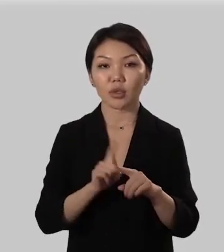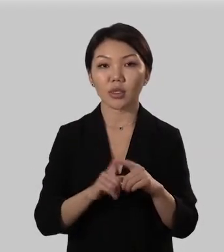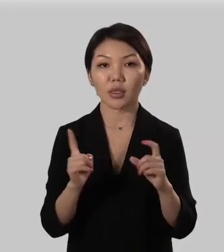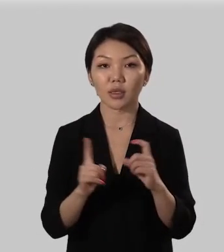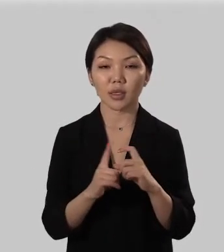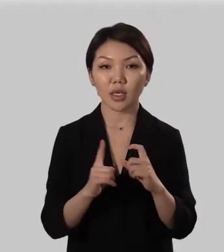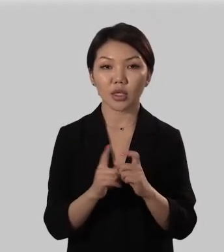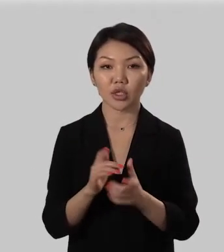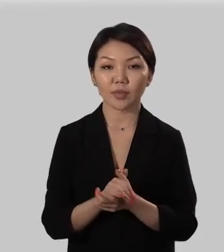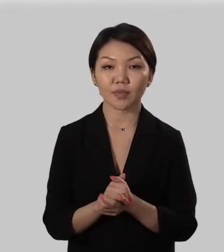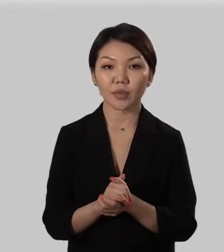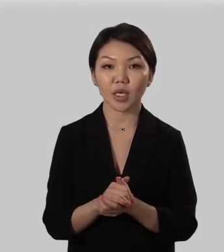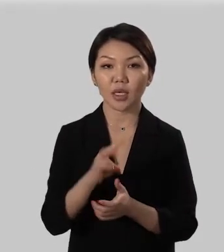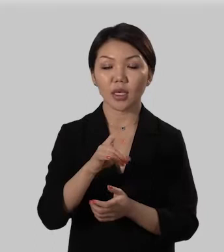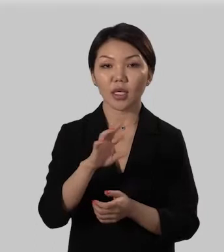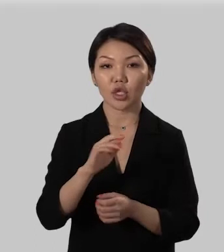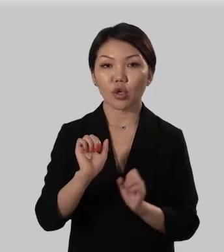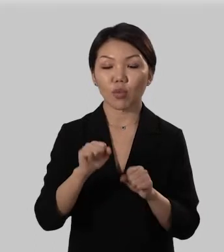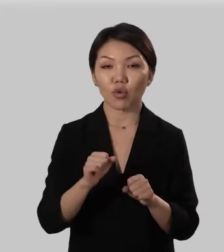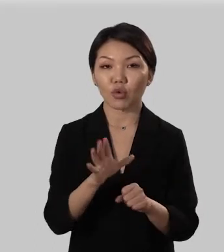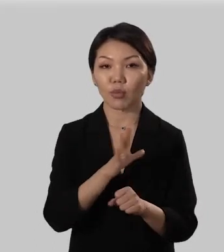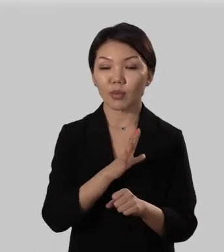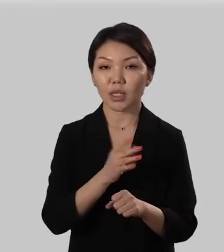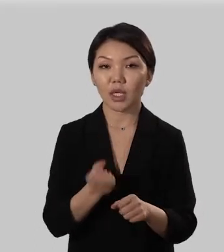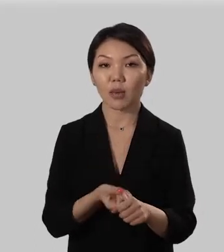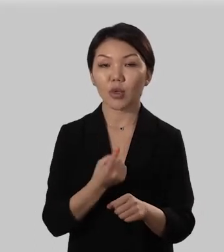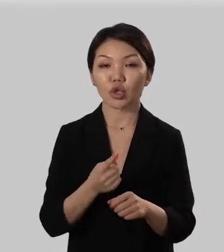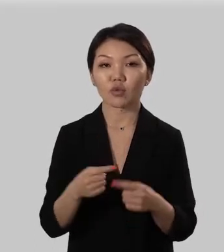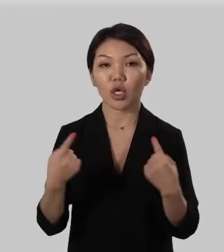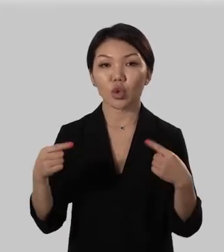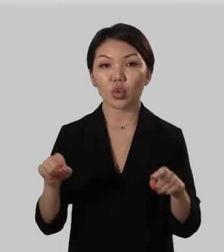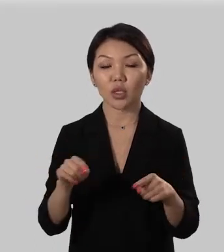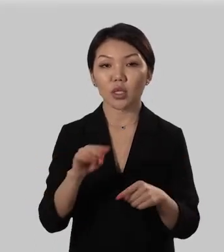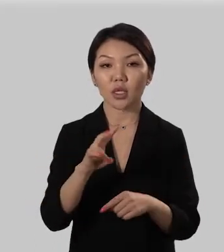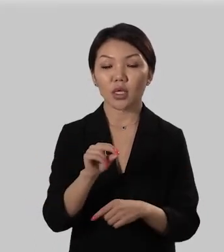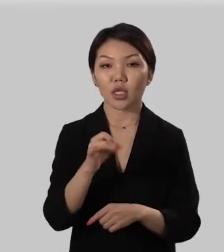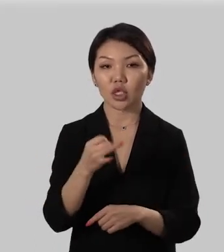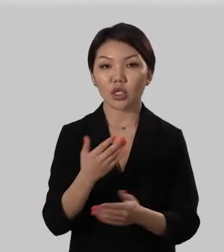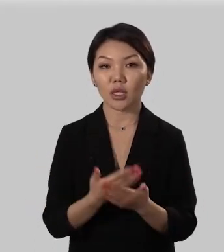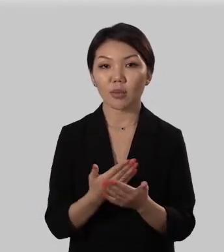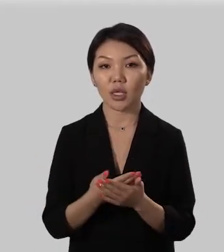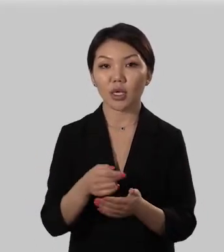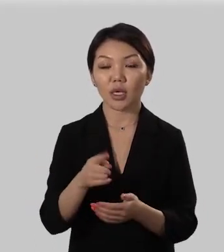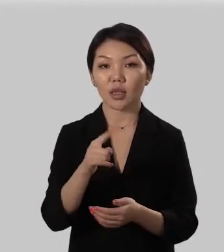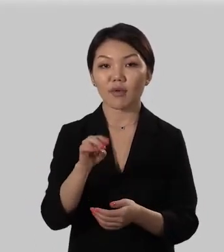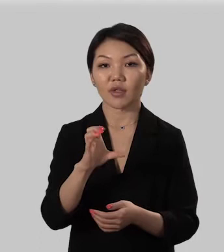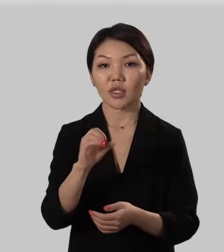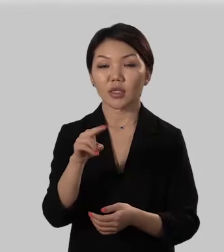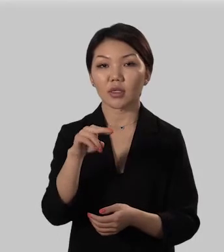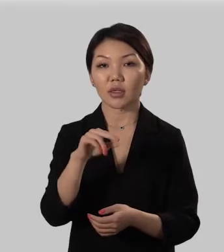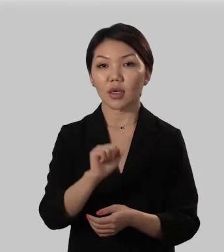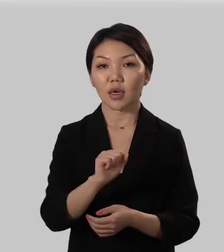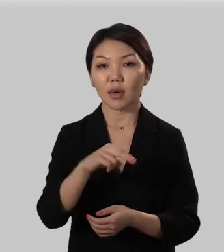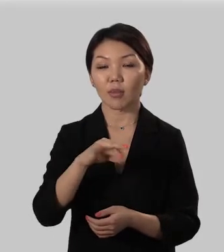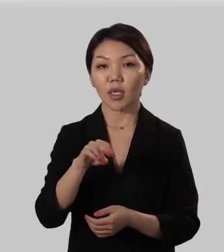наречие могут быть образованы от других наречий например навсегда подавно от